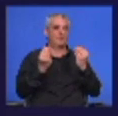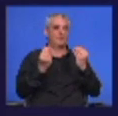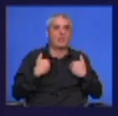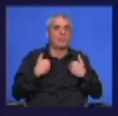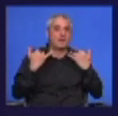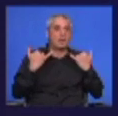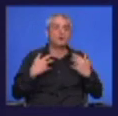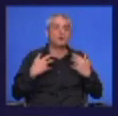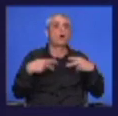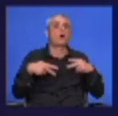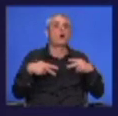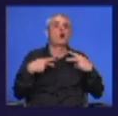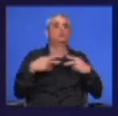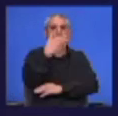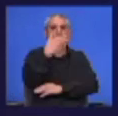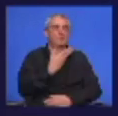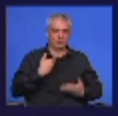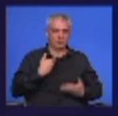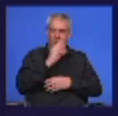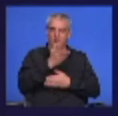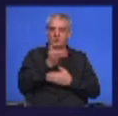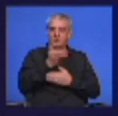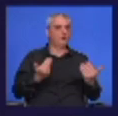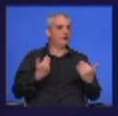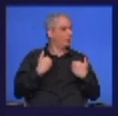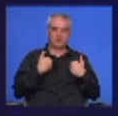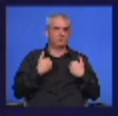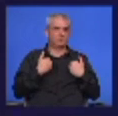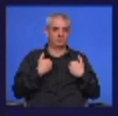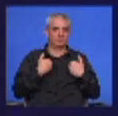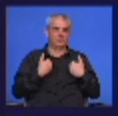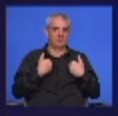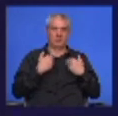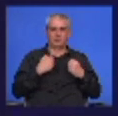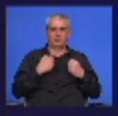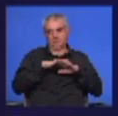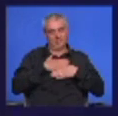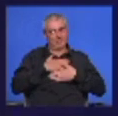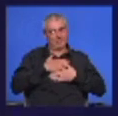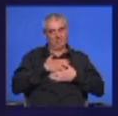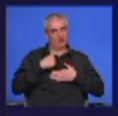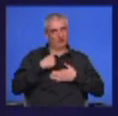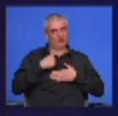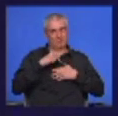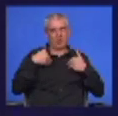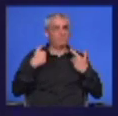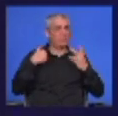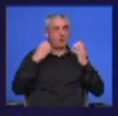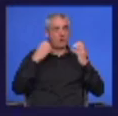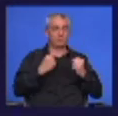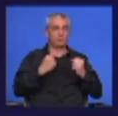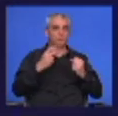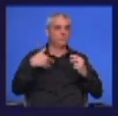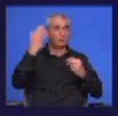חושש למדינה שתרמתי לה. אני לא בטוח, זכי לי שאני לא אופטימי, לא בטוח שהיא תתקיים